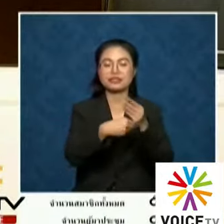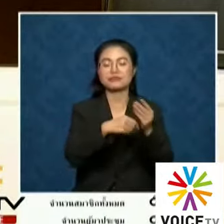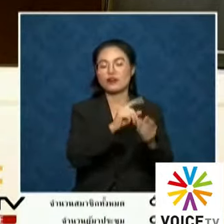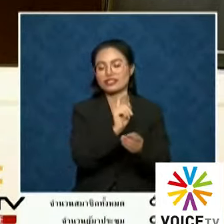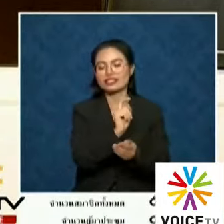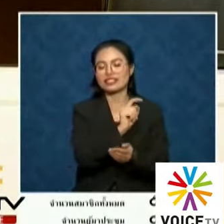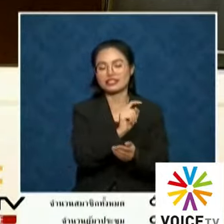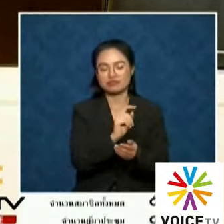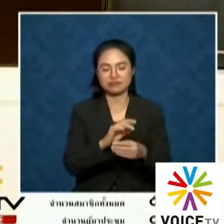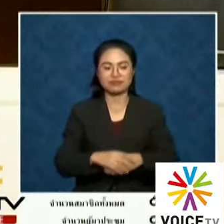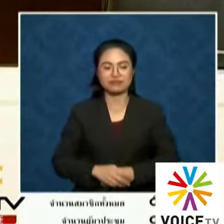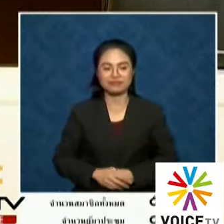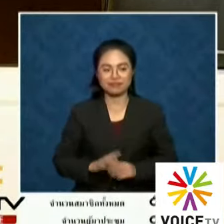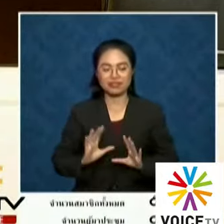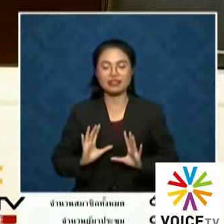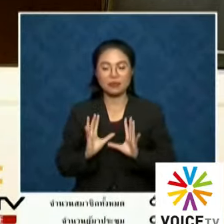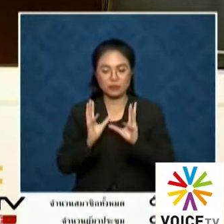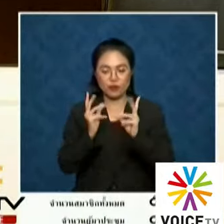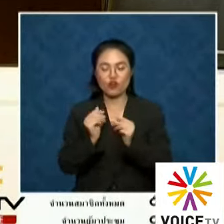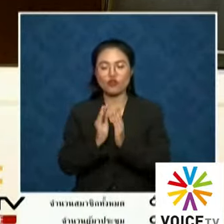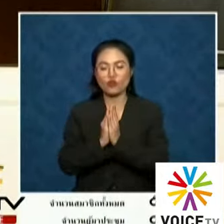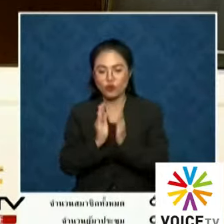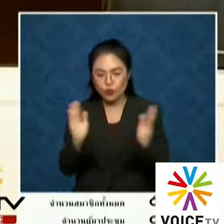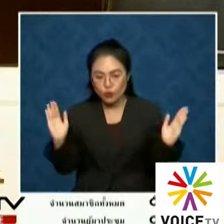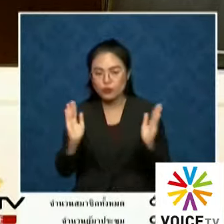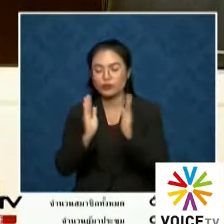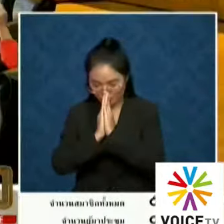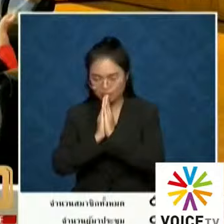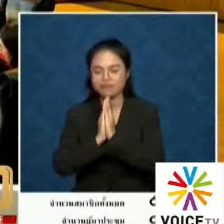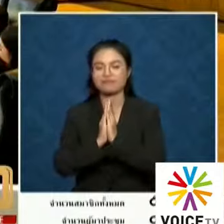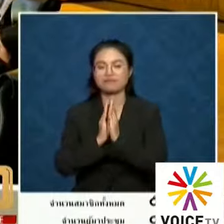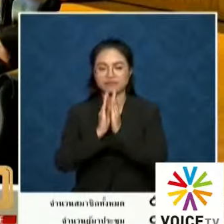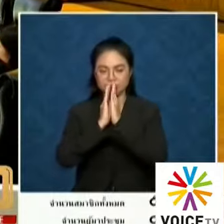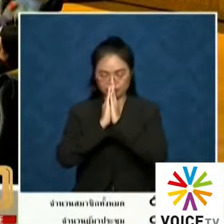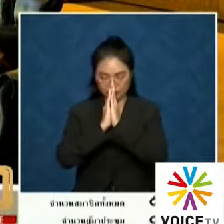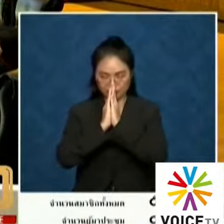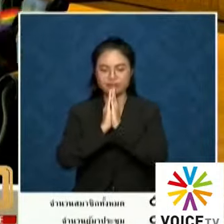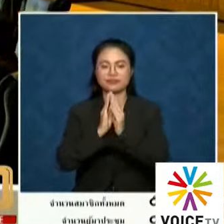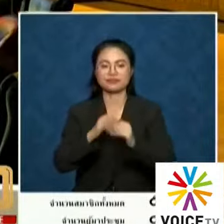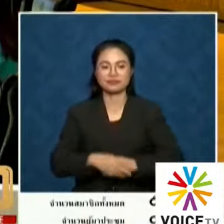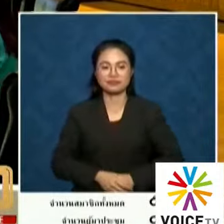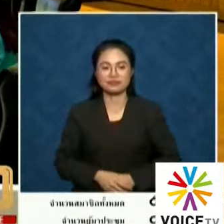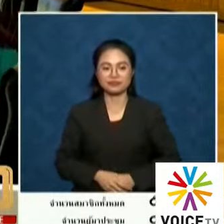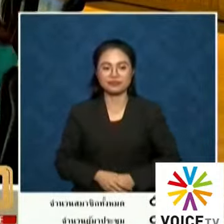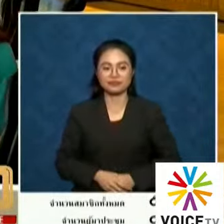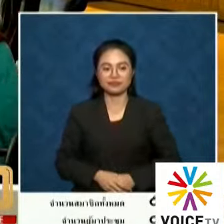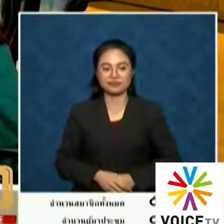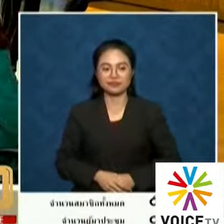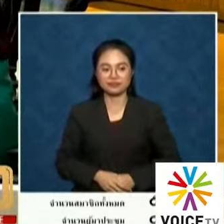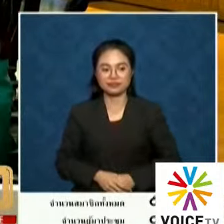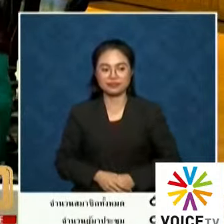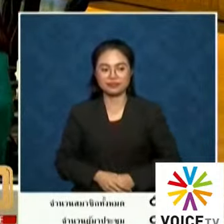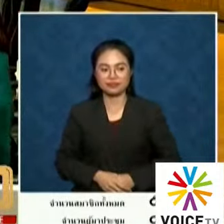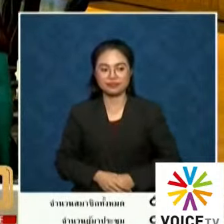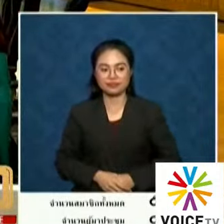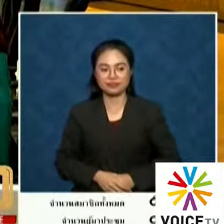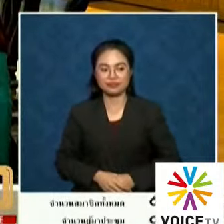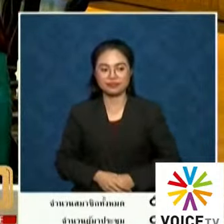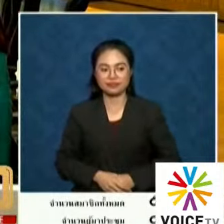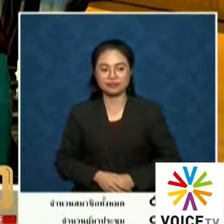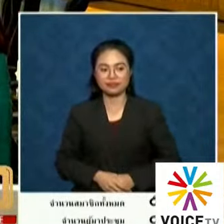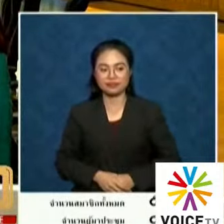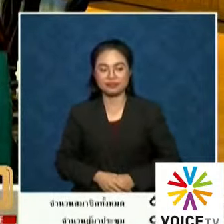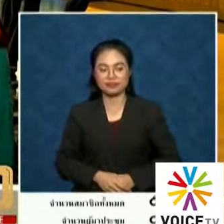วก็น่าจะประมาณสัก2เดือนนะครับคือแล้วแต่ว่าจะช้าเร็วอยู่ที่ท่านสวนะครับแต่ผมค